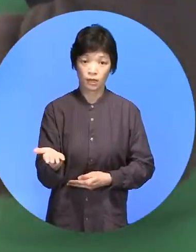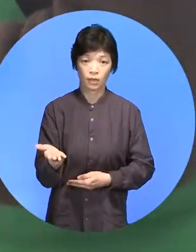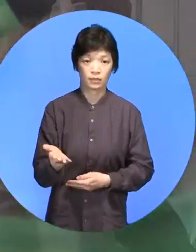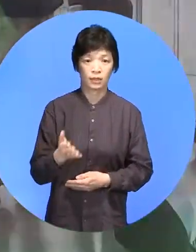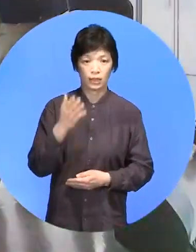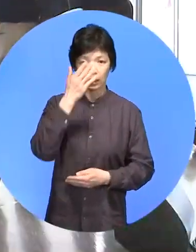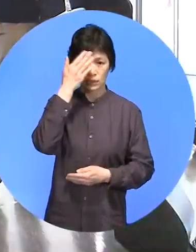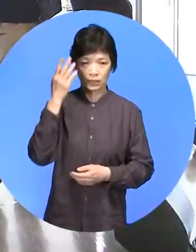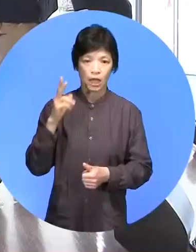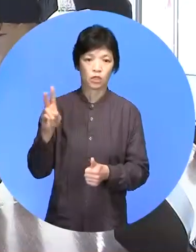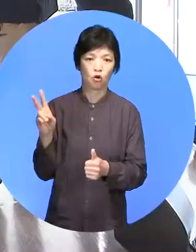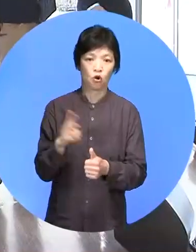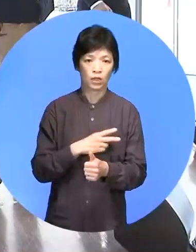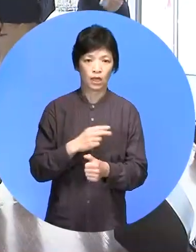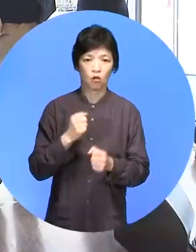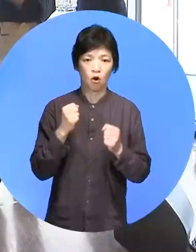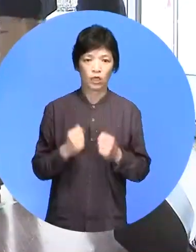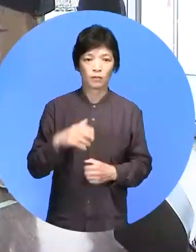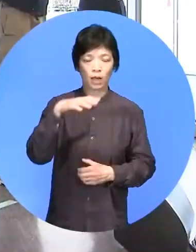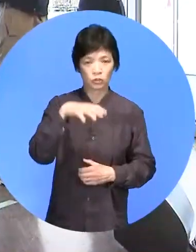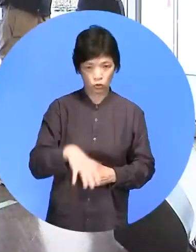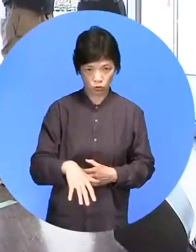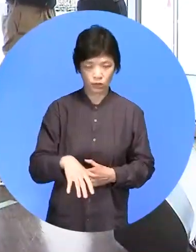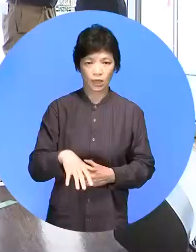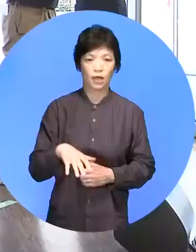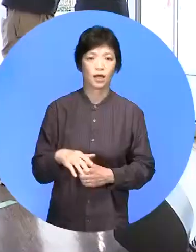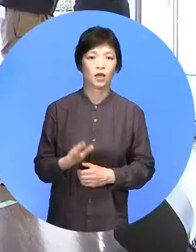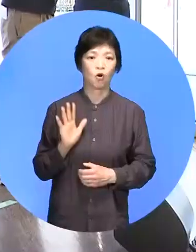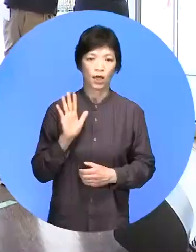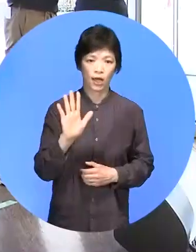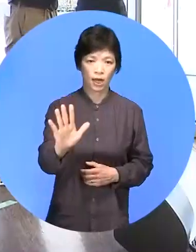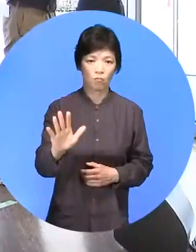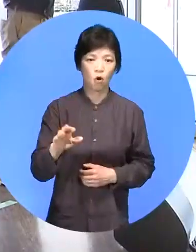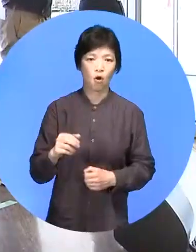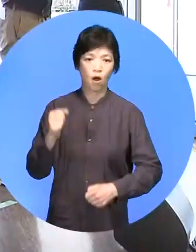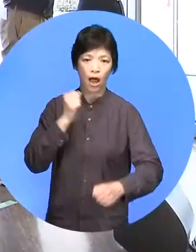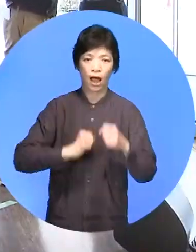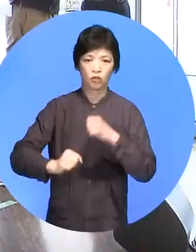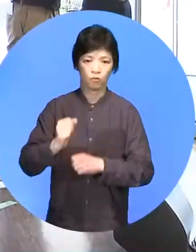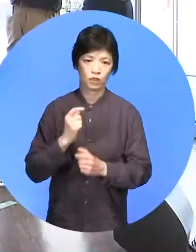ピアは青少年の居場所としてこれからも歩み続けます。